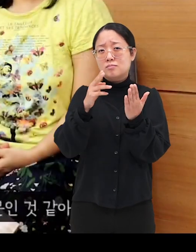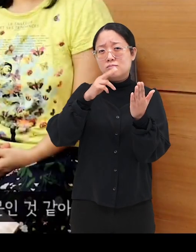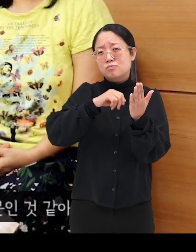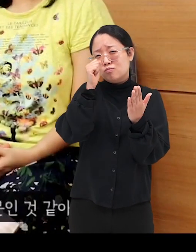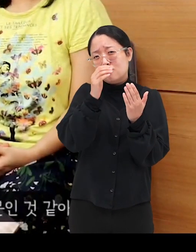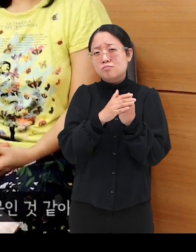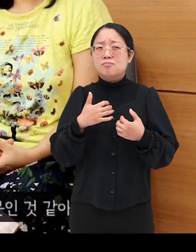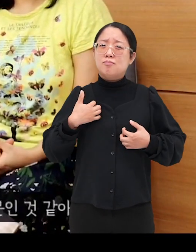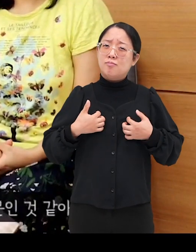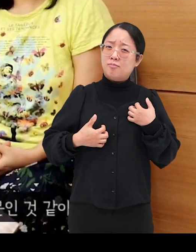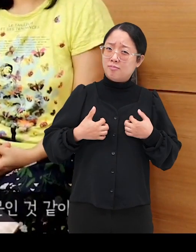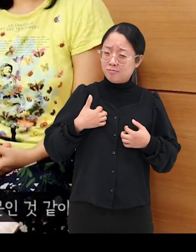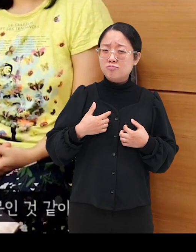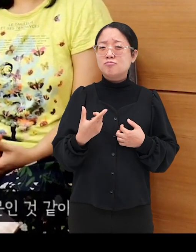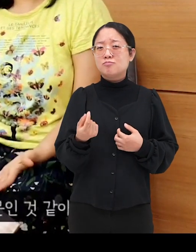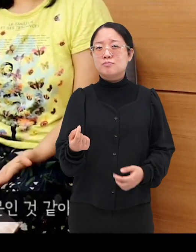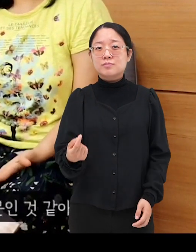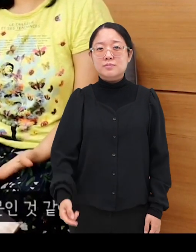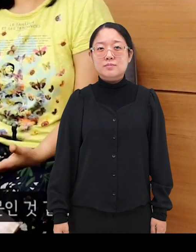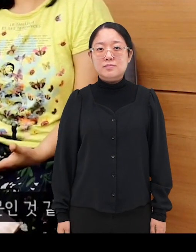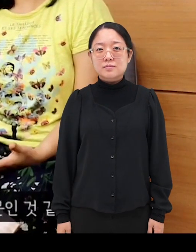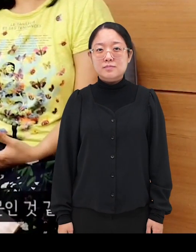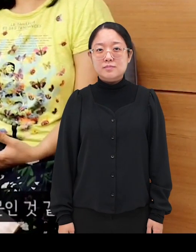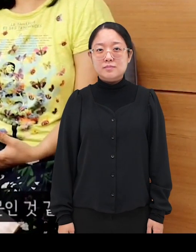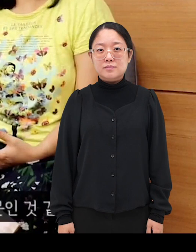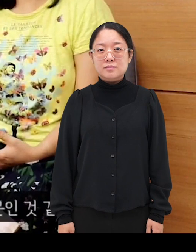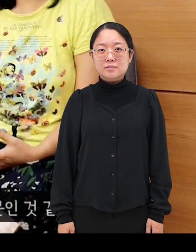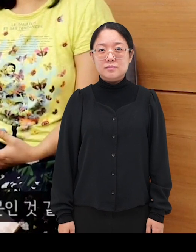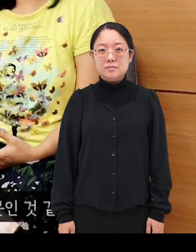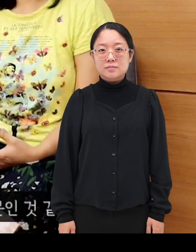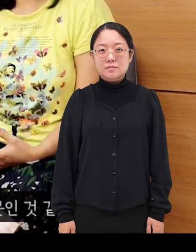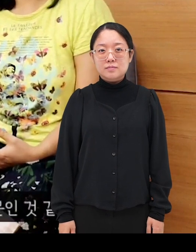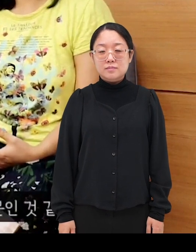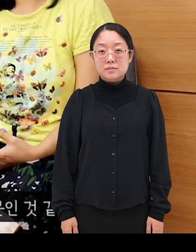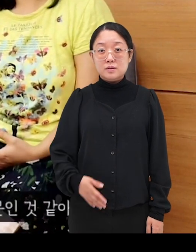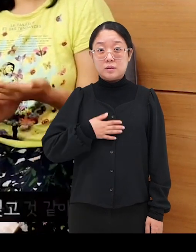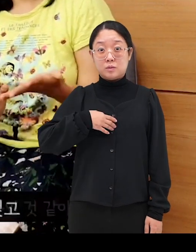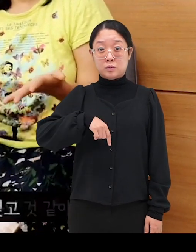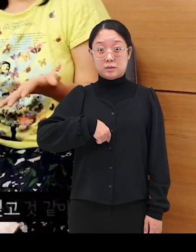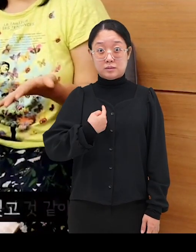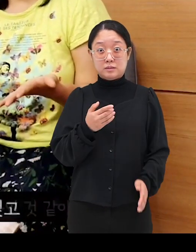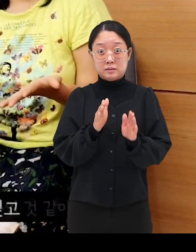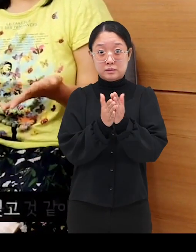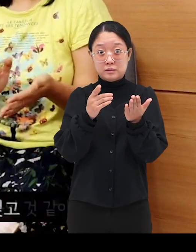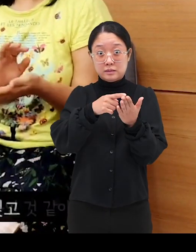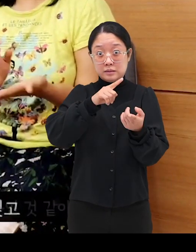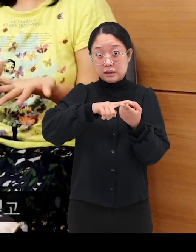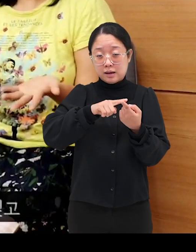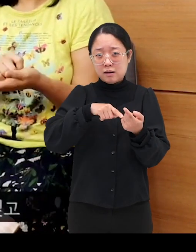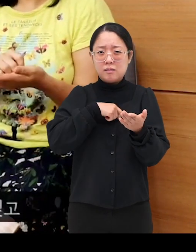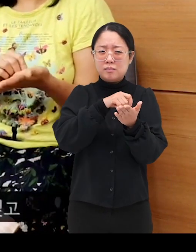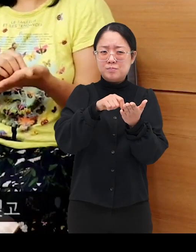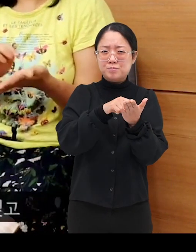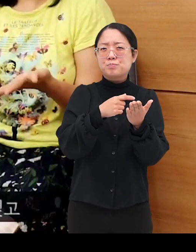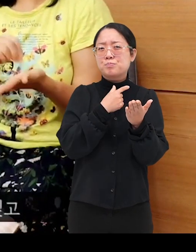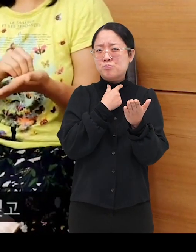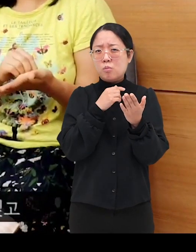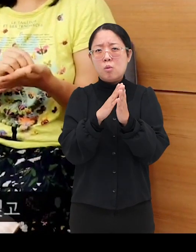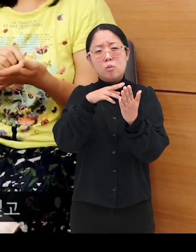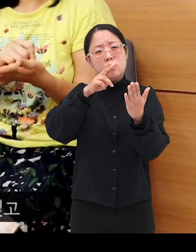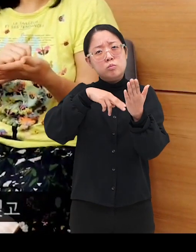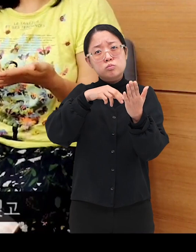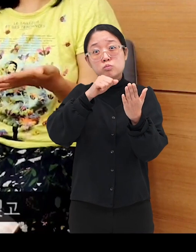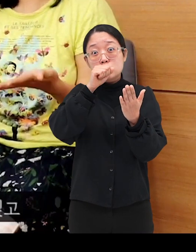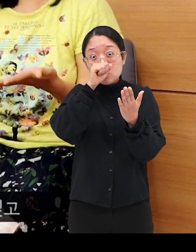원동력은 일단 기본적으로는 책을 읽는 게 되게 즐겁기 때문인 것 같아요. 책은 그러니까 뭐 혼자라도 그